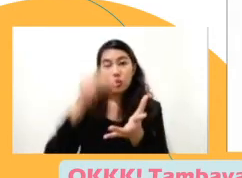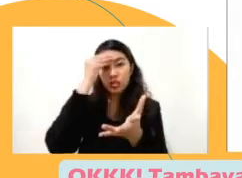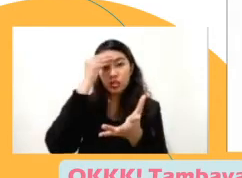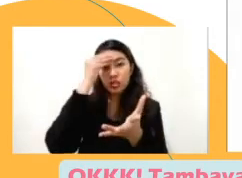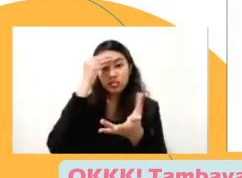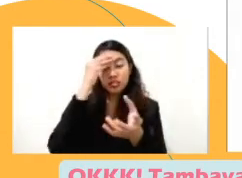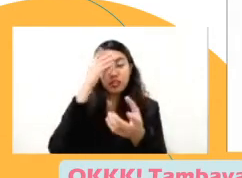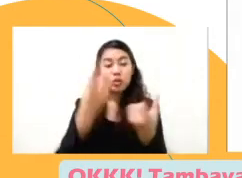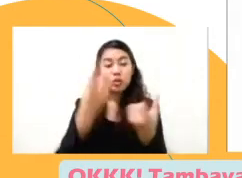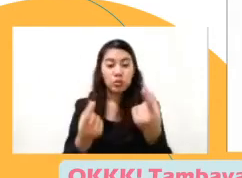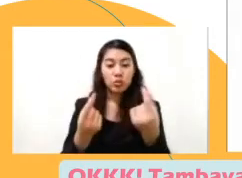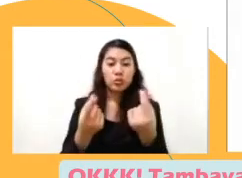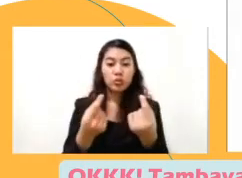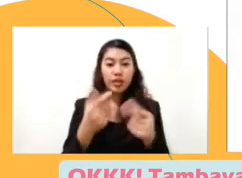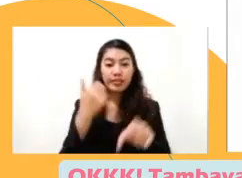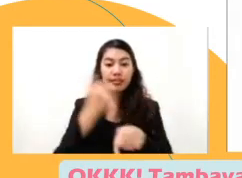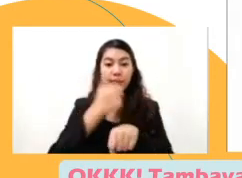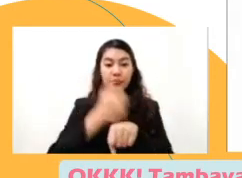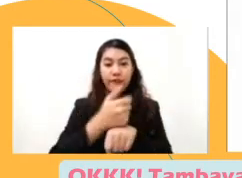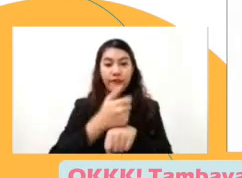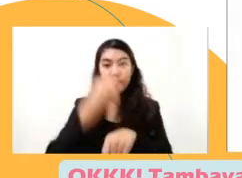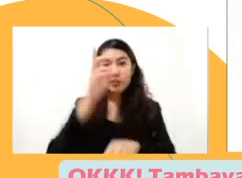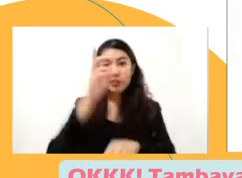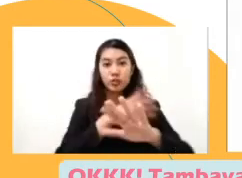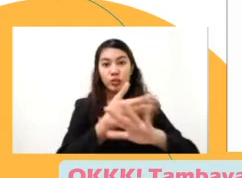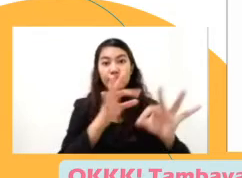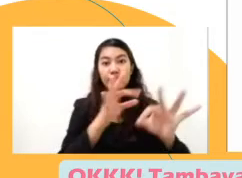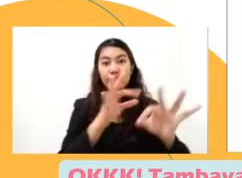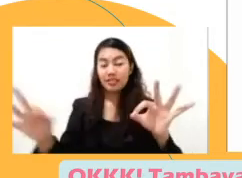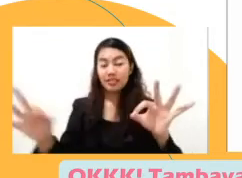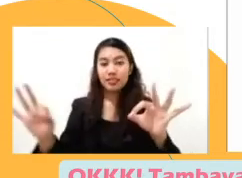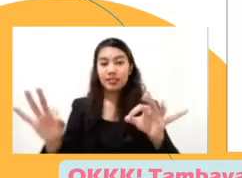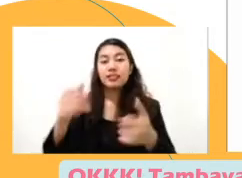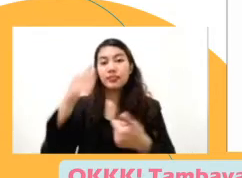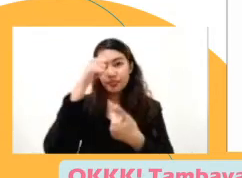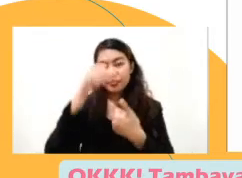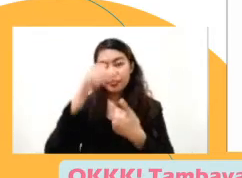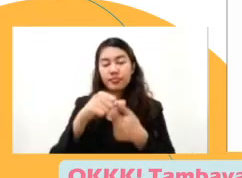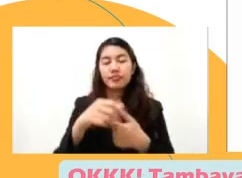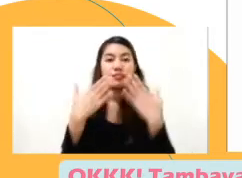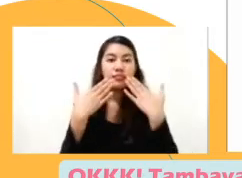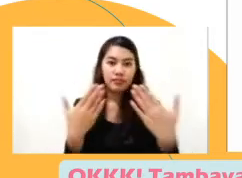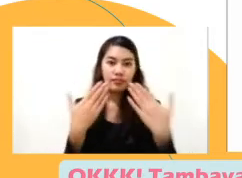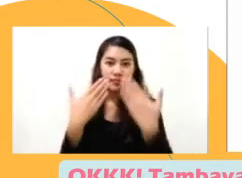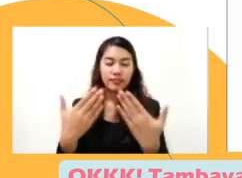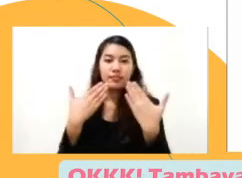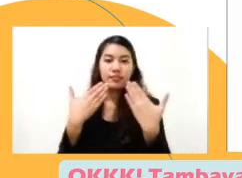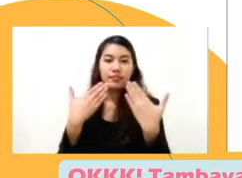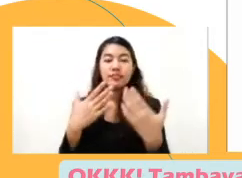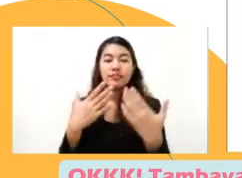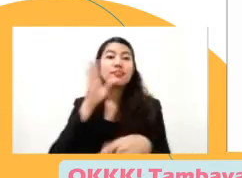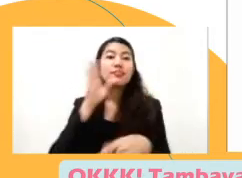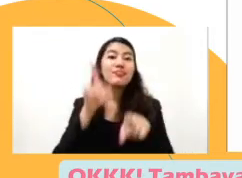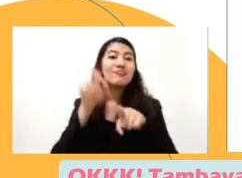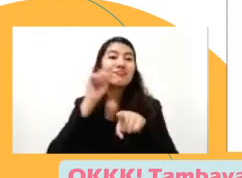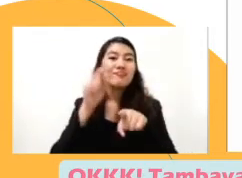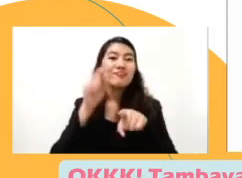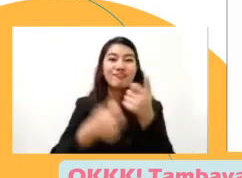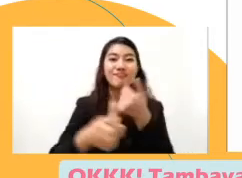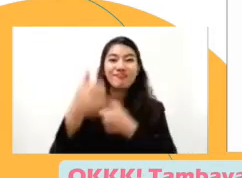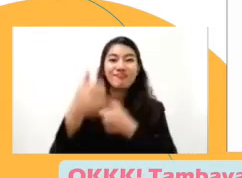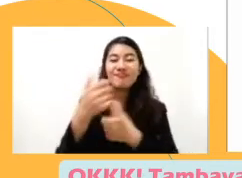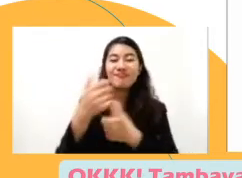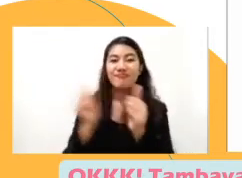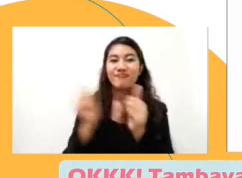ng episode 9. Maraming salamat po sa ating mga kuya at ate na nakasama natin ngayon. At bilang paalala, meron po tayong